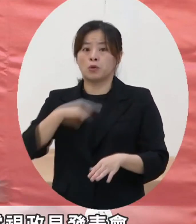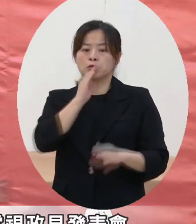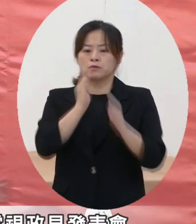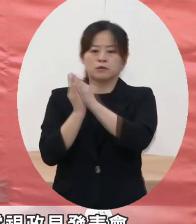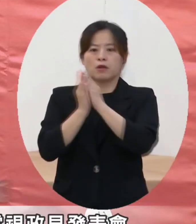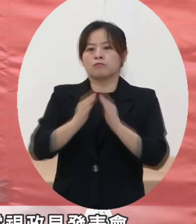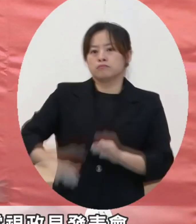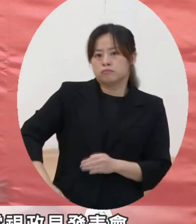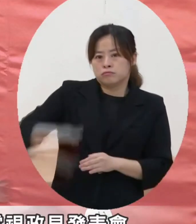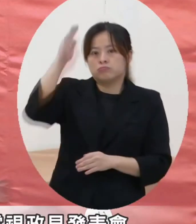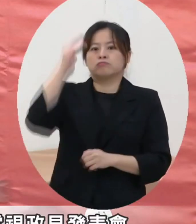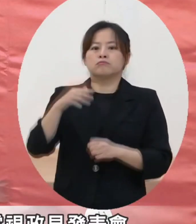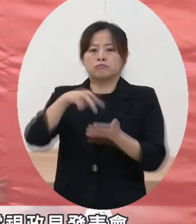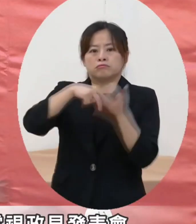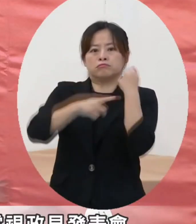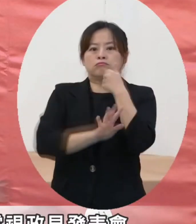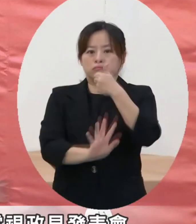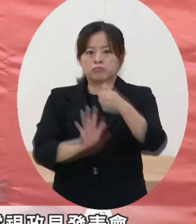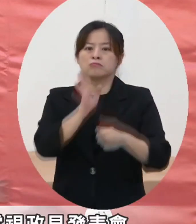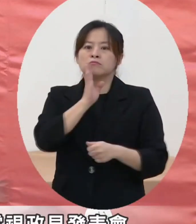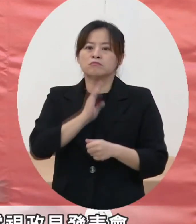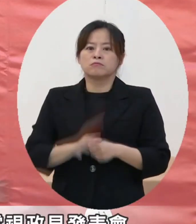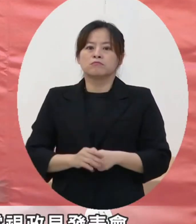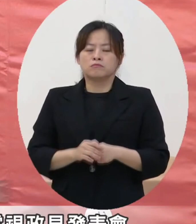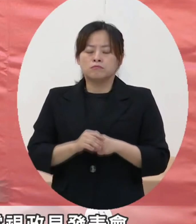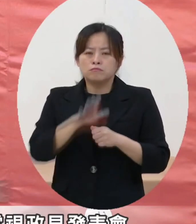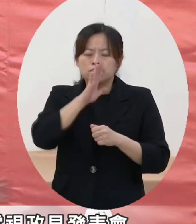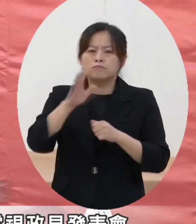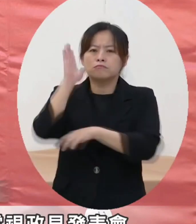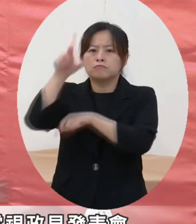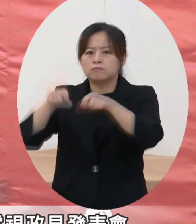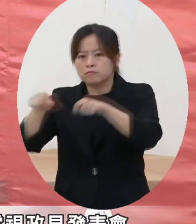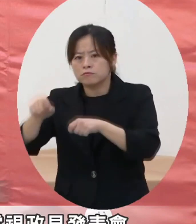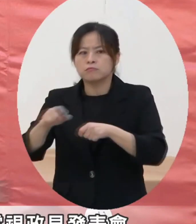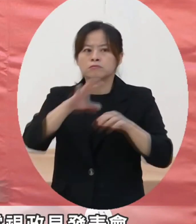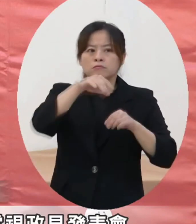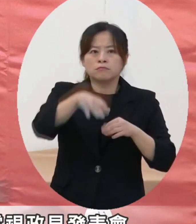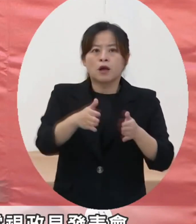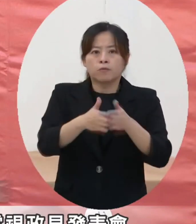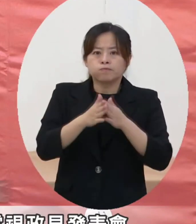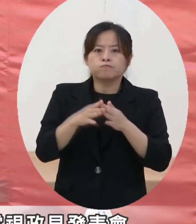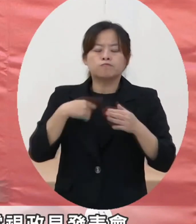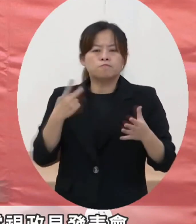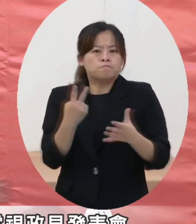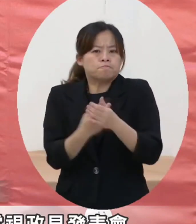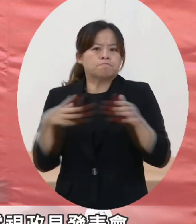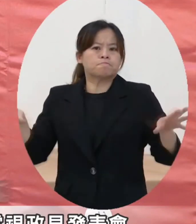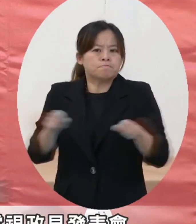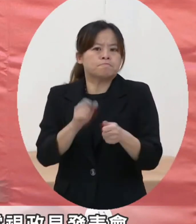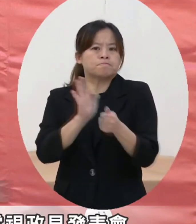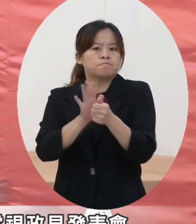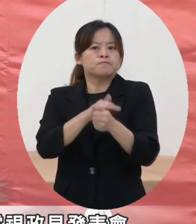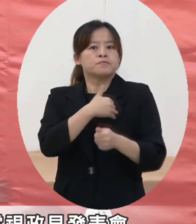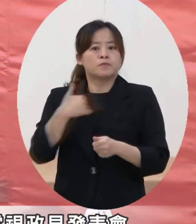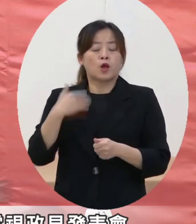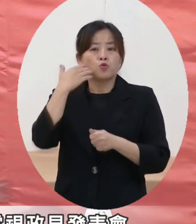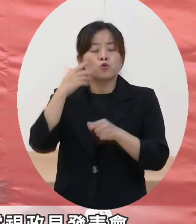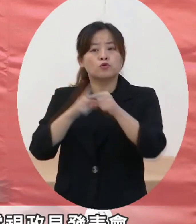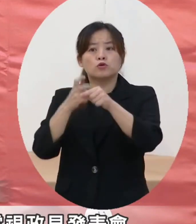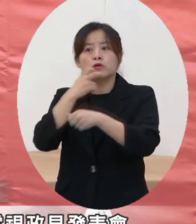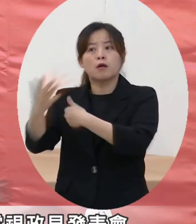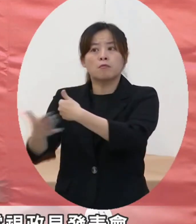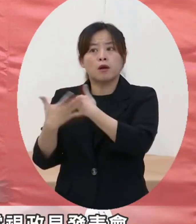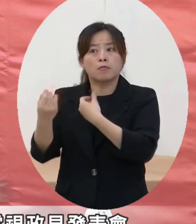园在地最资深的立法委员，具备整合国政跟整合地方需要的能力。如果我们没有在中央协